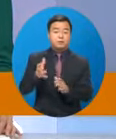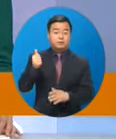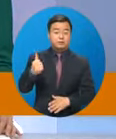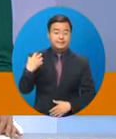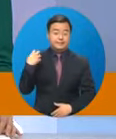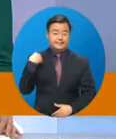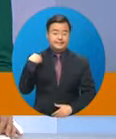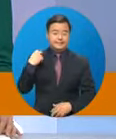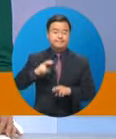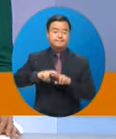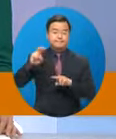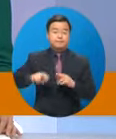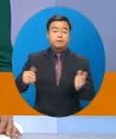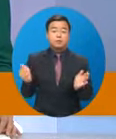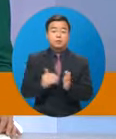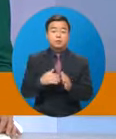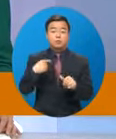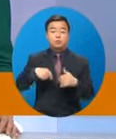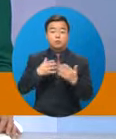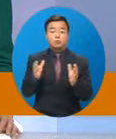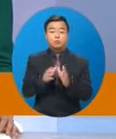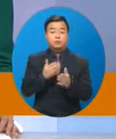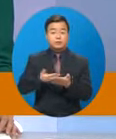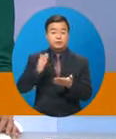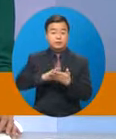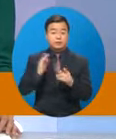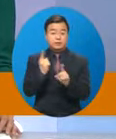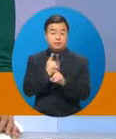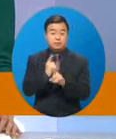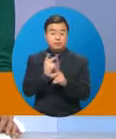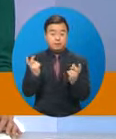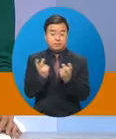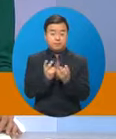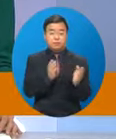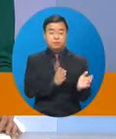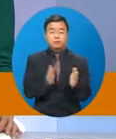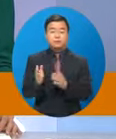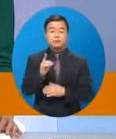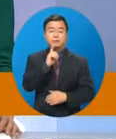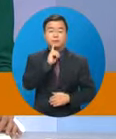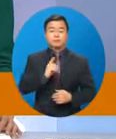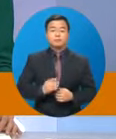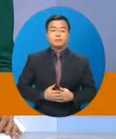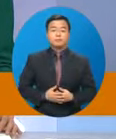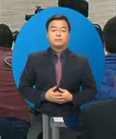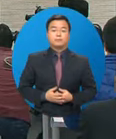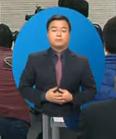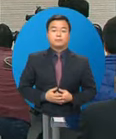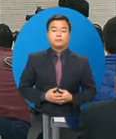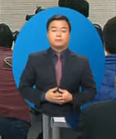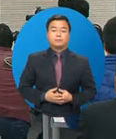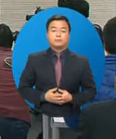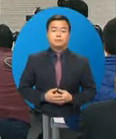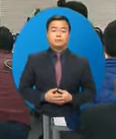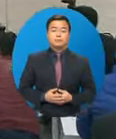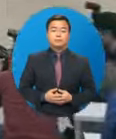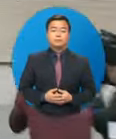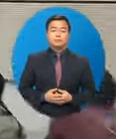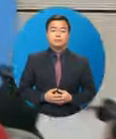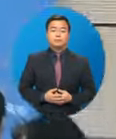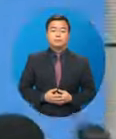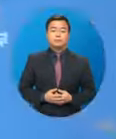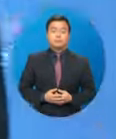수능 체제 개편을 위한 개선안을 마련하기로 했습니다. 먼저 이윤영 기자의 보도입니다. 발표해